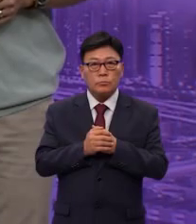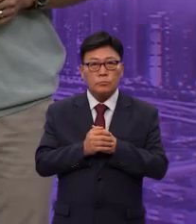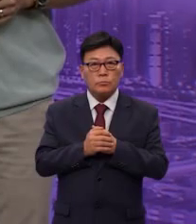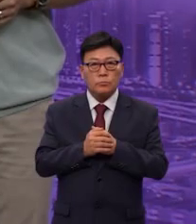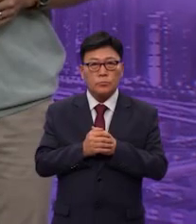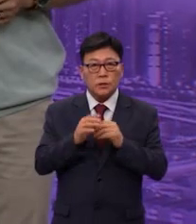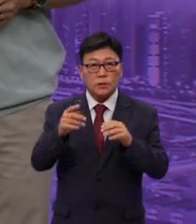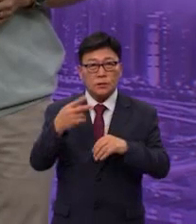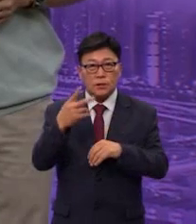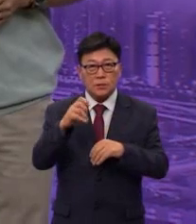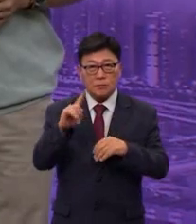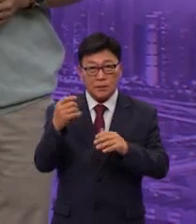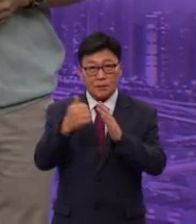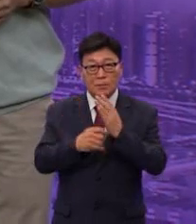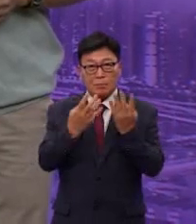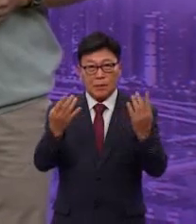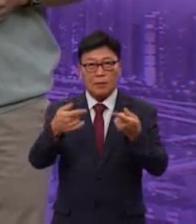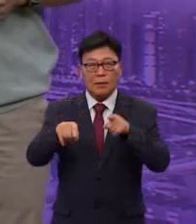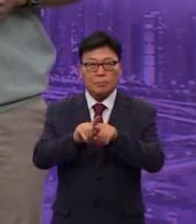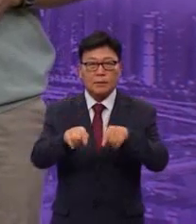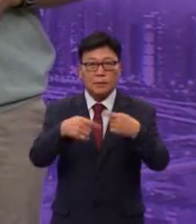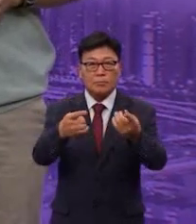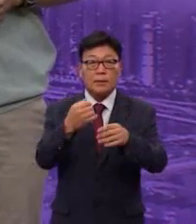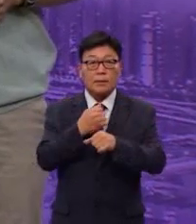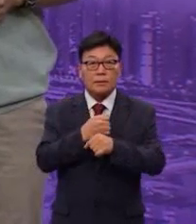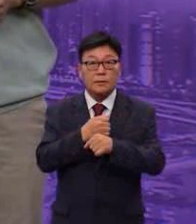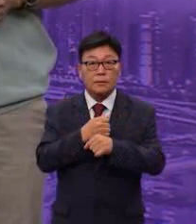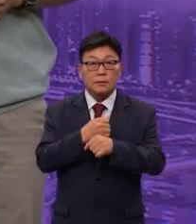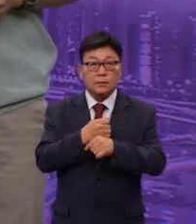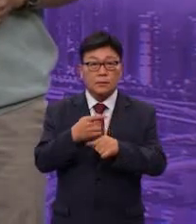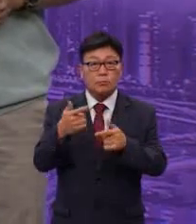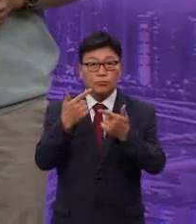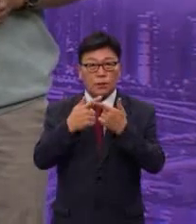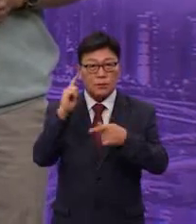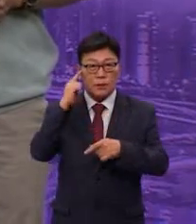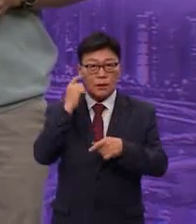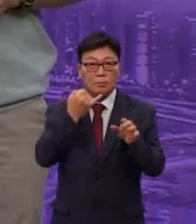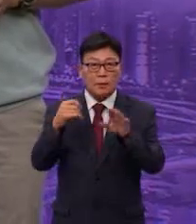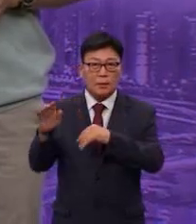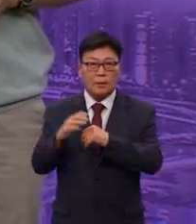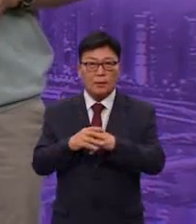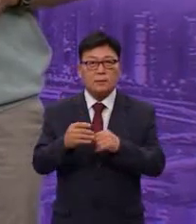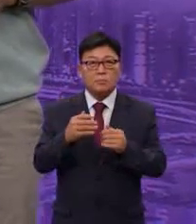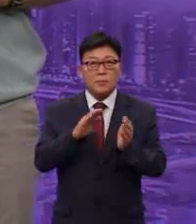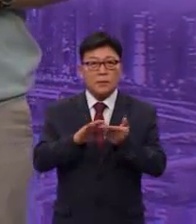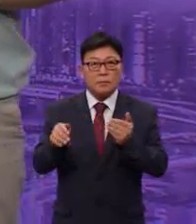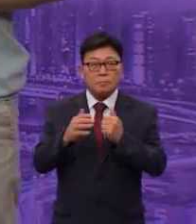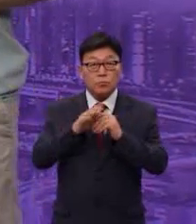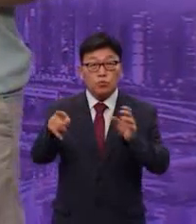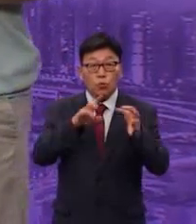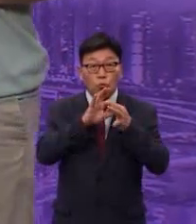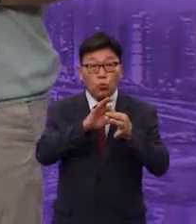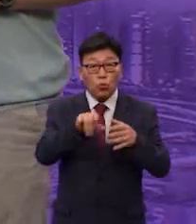네, 안녕하세요. 2021년 실패 박람회에 함께 참여했던 부산 생각하는 바다의 우동준입니다.